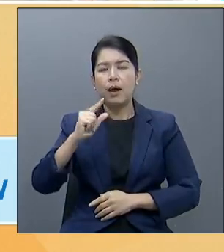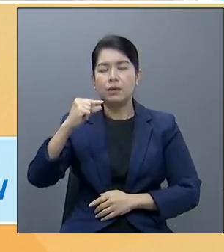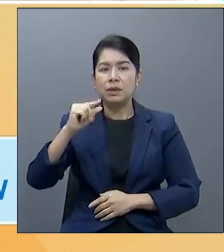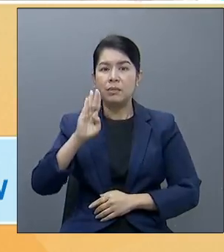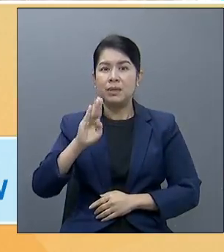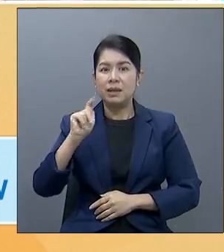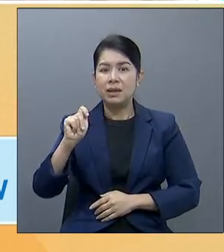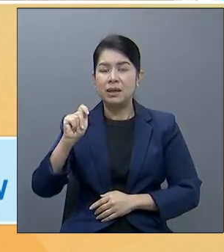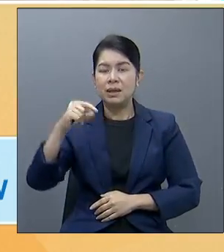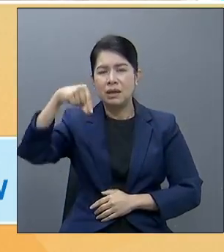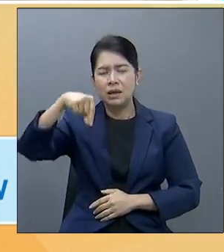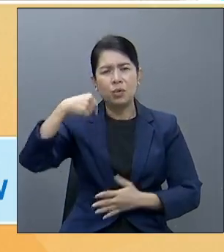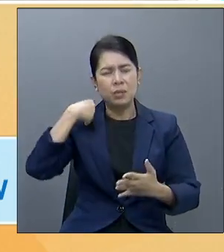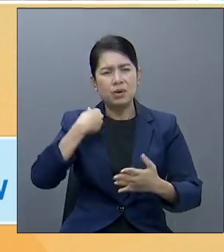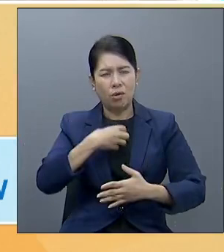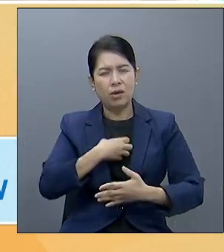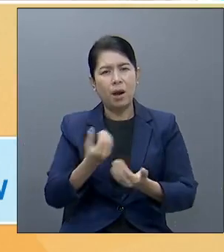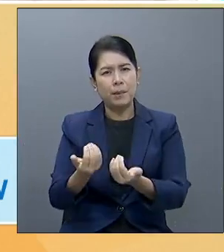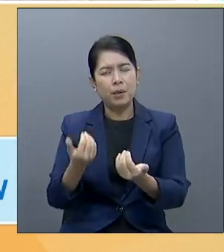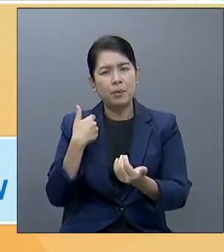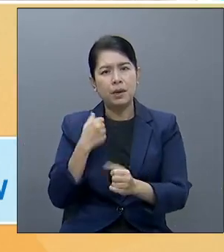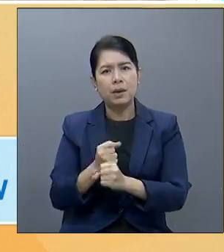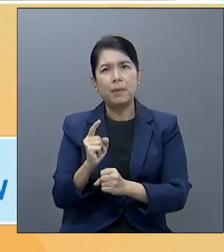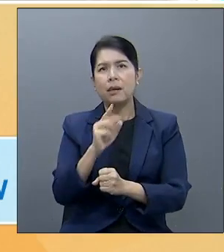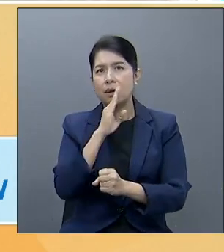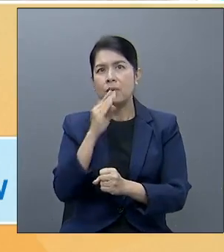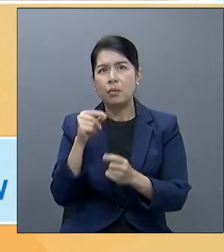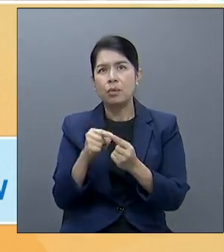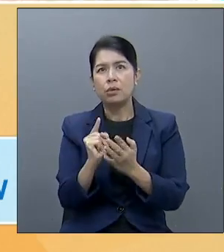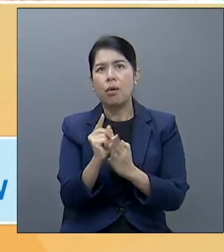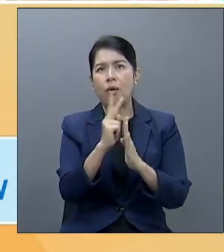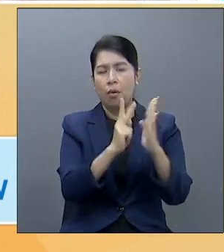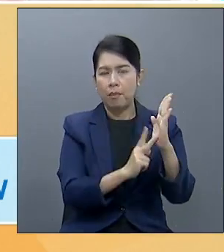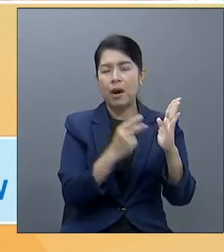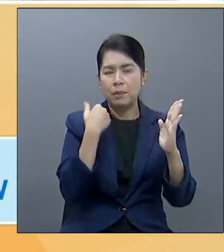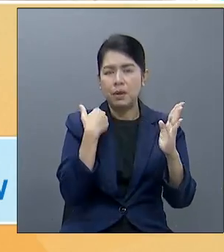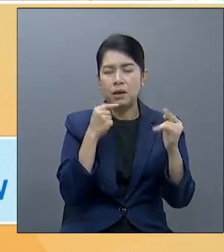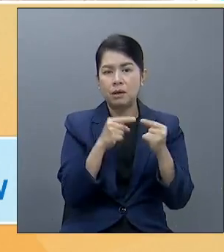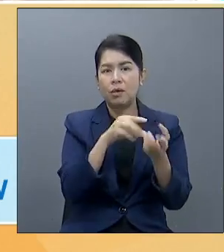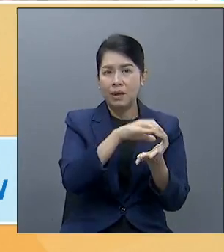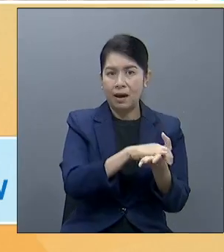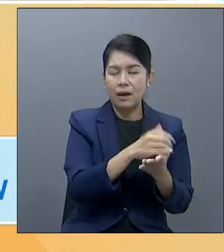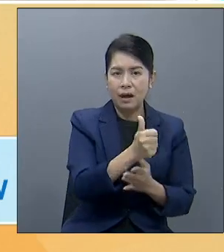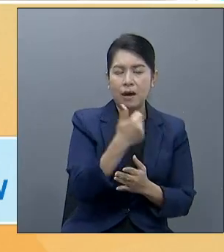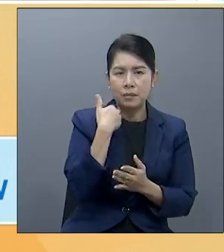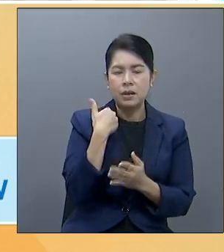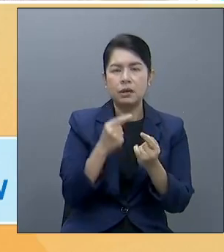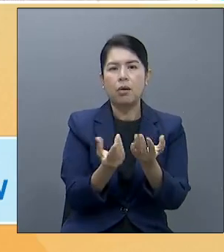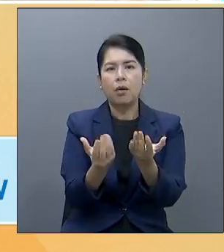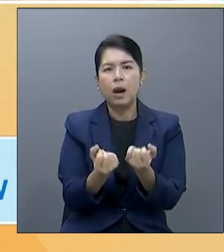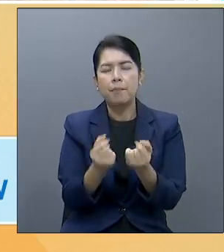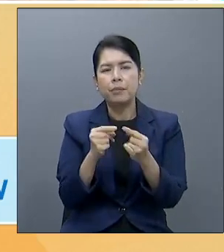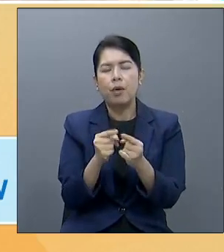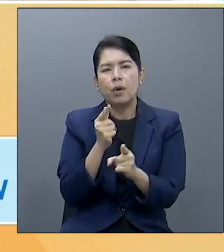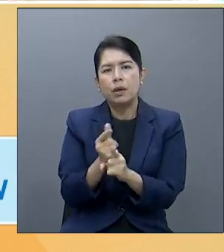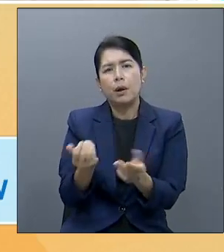จะอยากมีลูกทำยังไงจะมีกฎหมายที่ให้สมรสการรับภาระรับอุปการะบุตรได้หรือเรื่องของการอุ้มบุญหรือคนที่มี